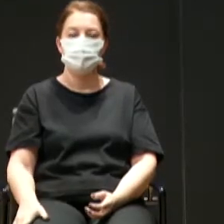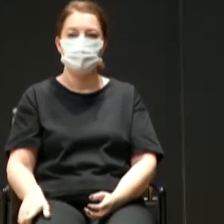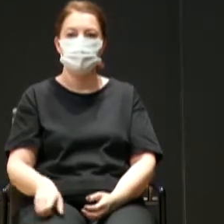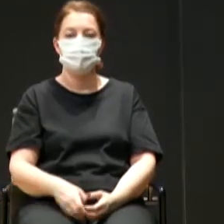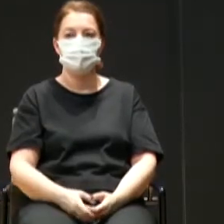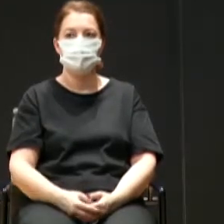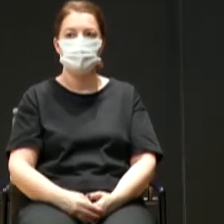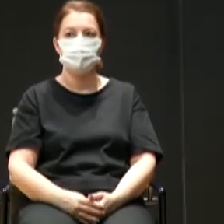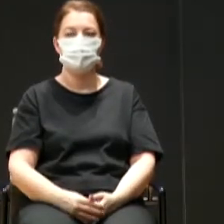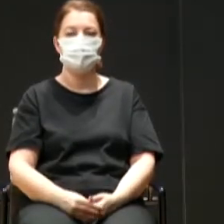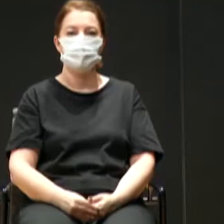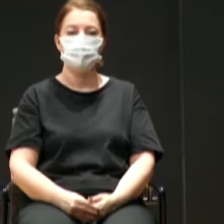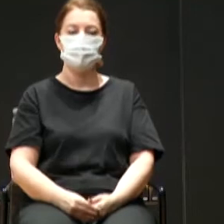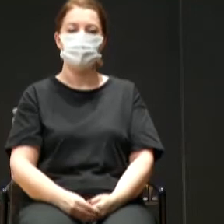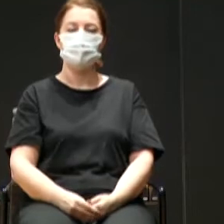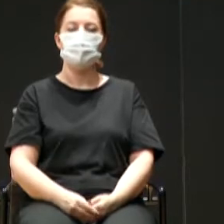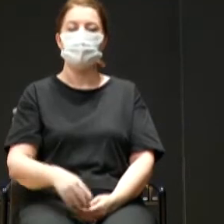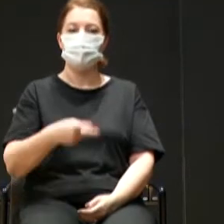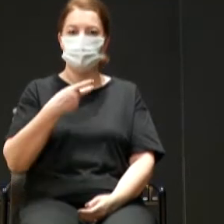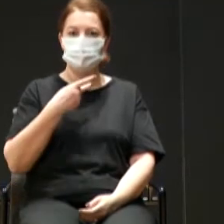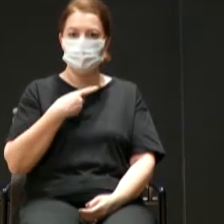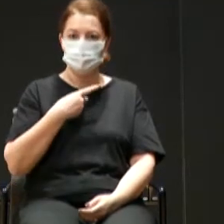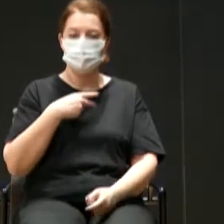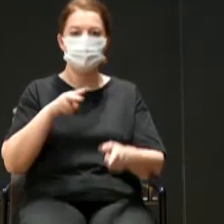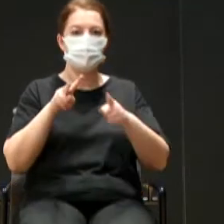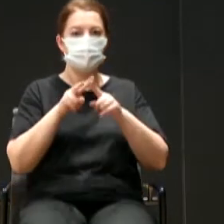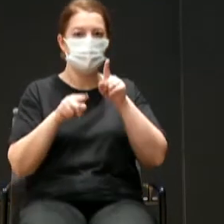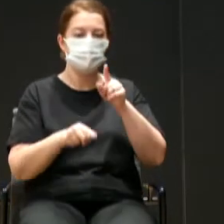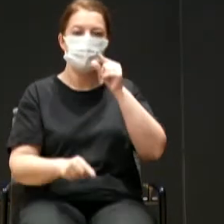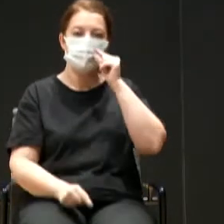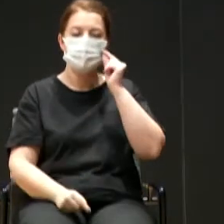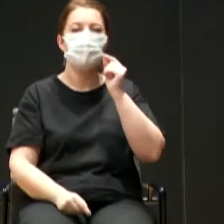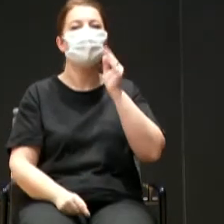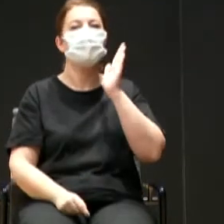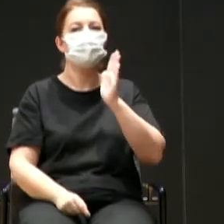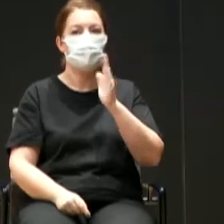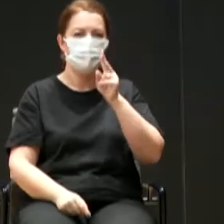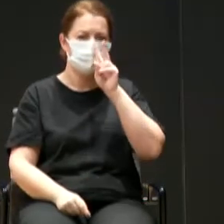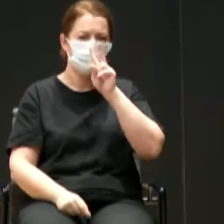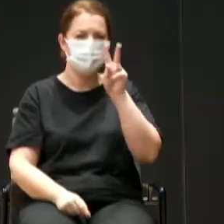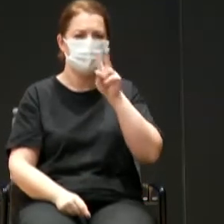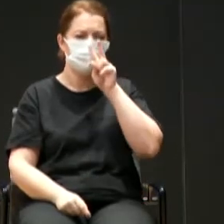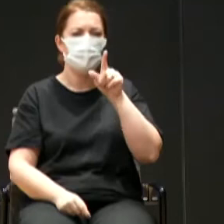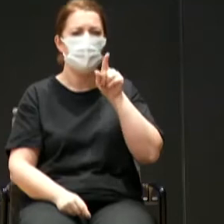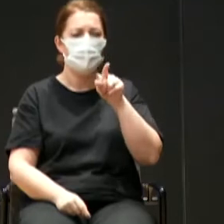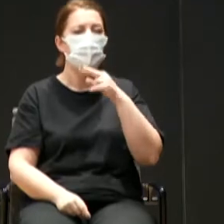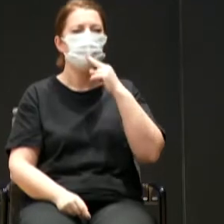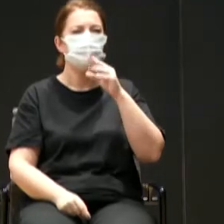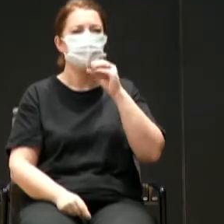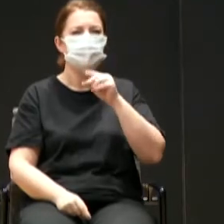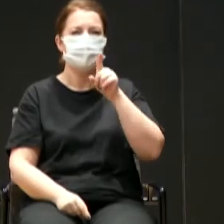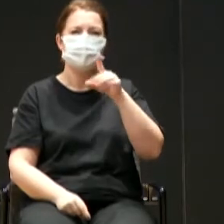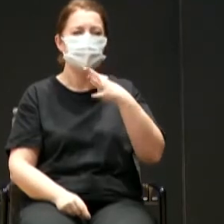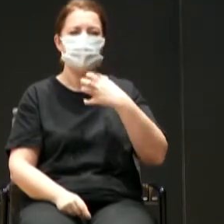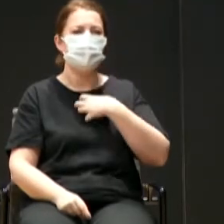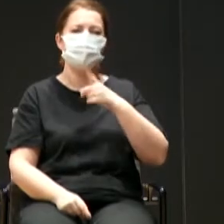önceki konuşma istinaden. Tamam. Ben Neşat Bey'in sürekli bu şekilde konuşmasından dolayı kendisini